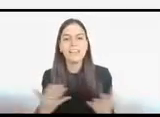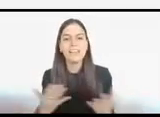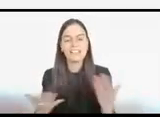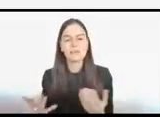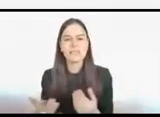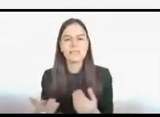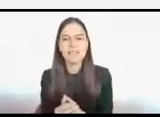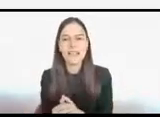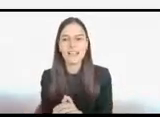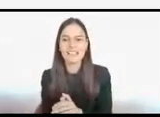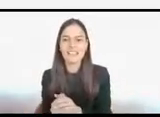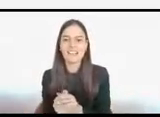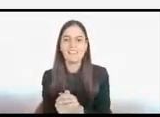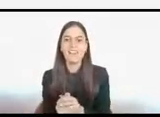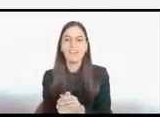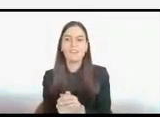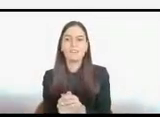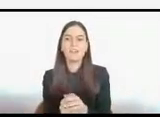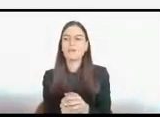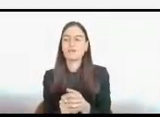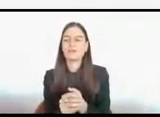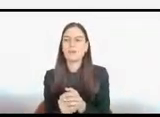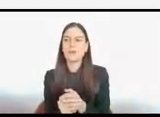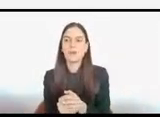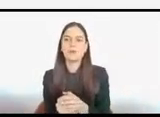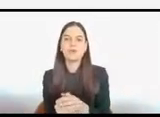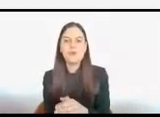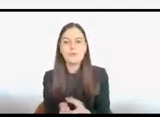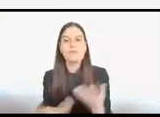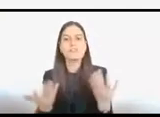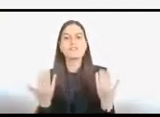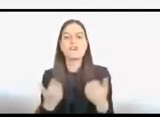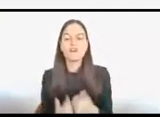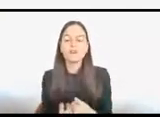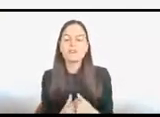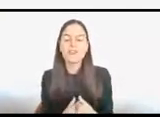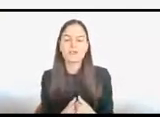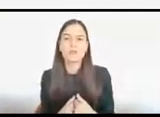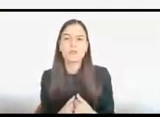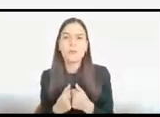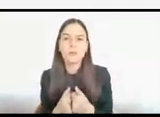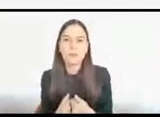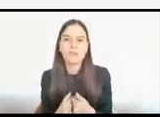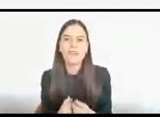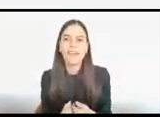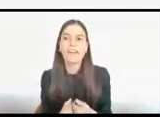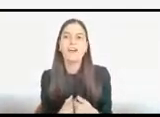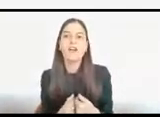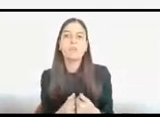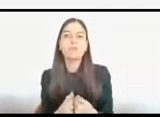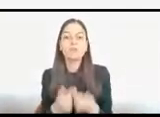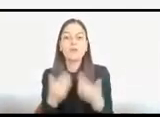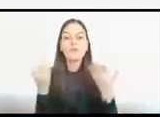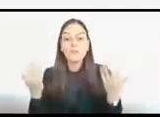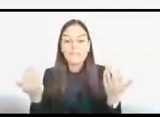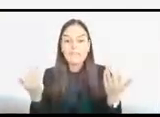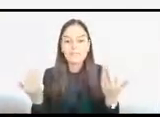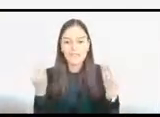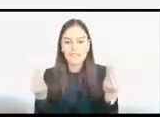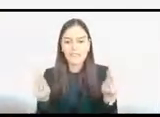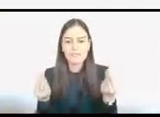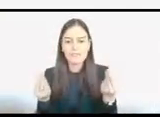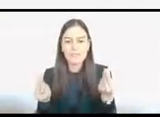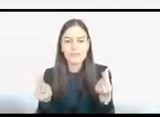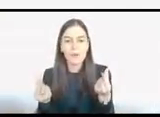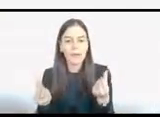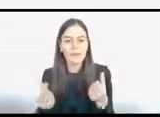déductibles hein, qui sont similaires à celles de la location nue, mais je vais avoir une charge complémentaire plutôt fictive